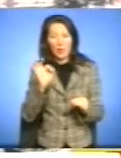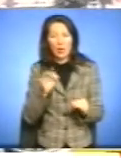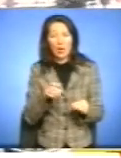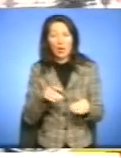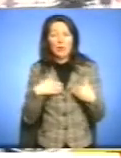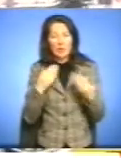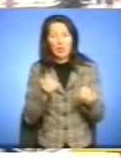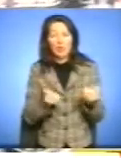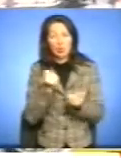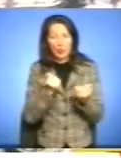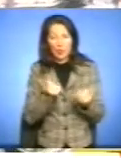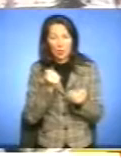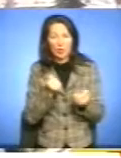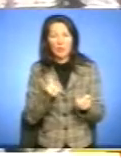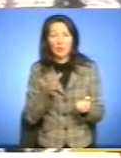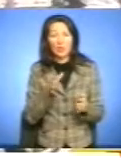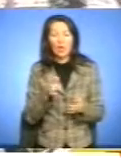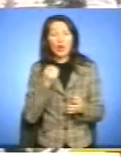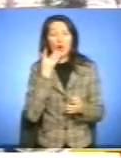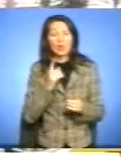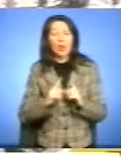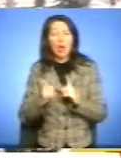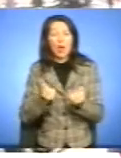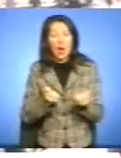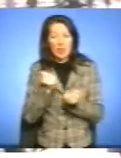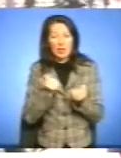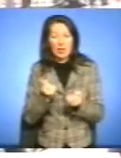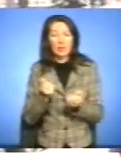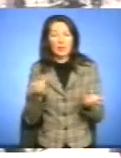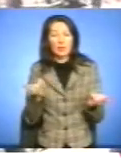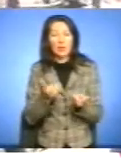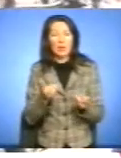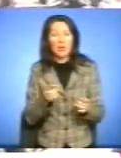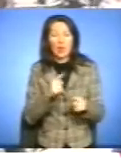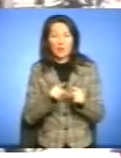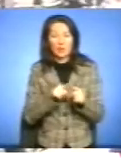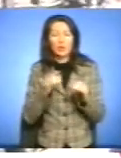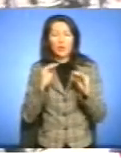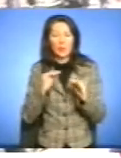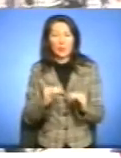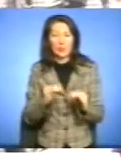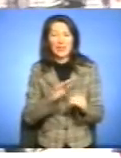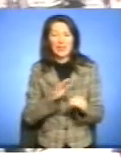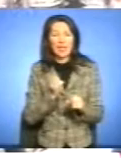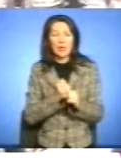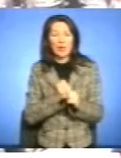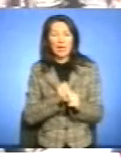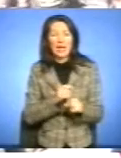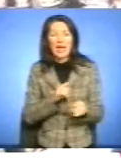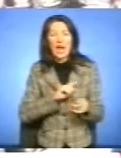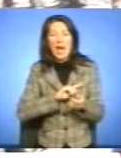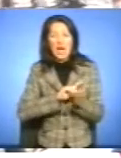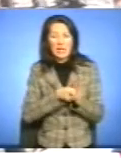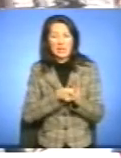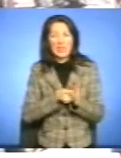хотілося б наголосити, під час руху транспортним засобом вибирати безпечну швидкість руху, не здійснювати різкого гальмування,